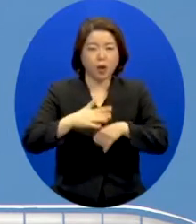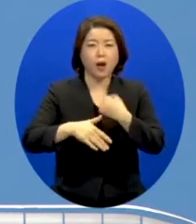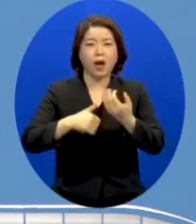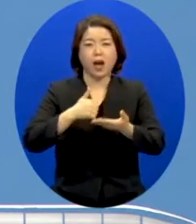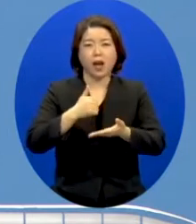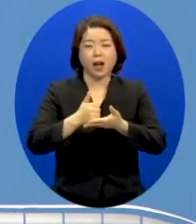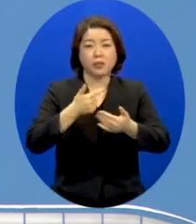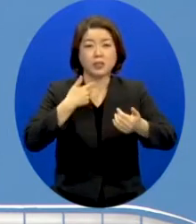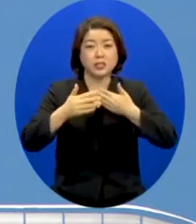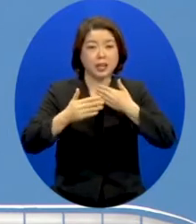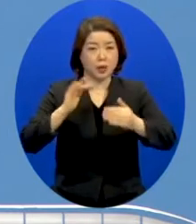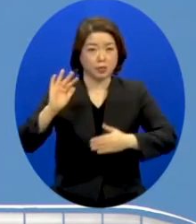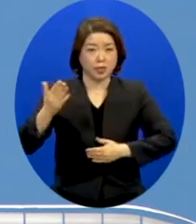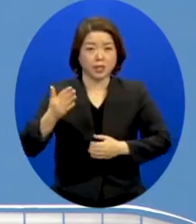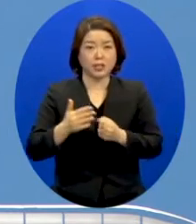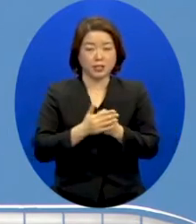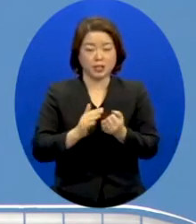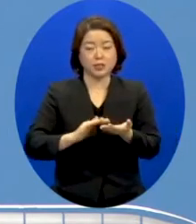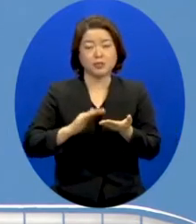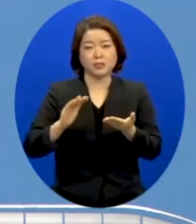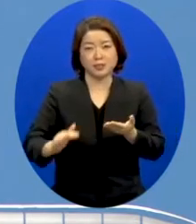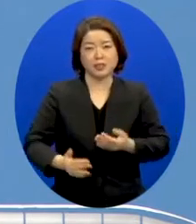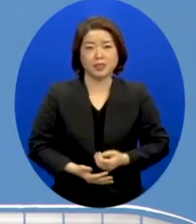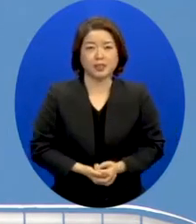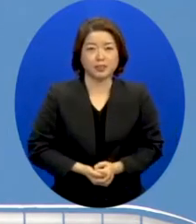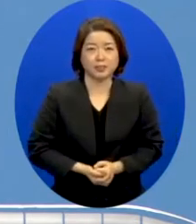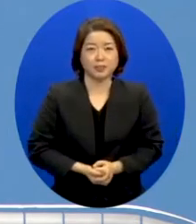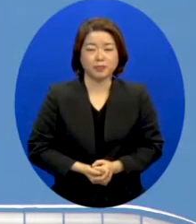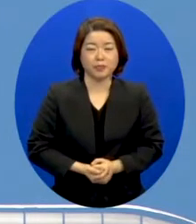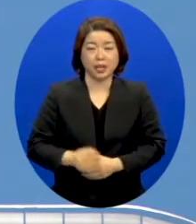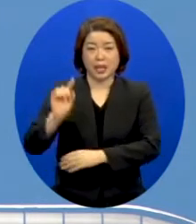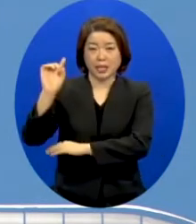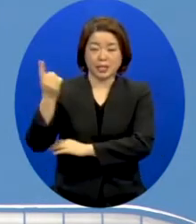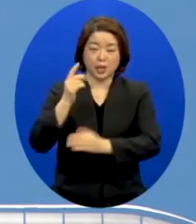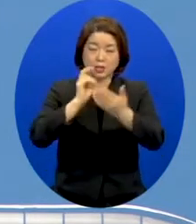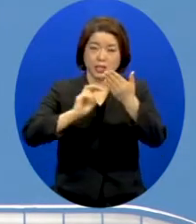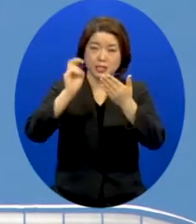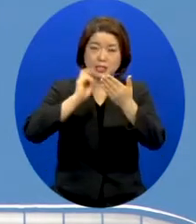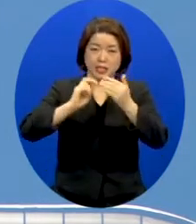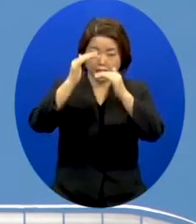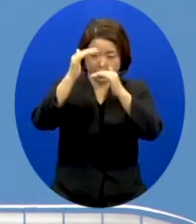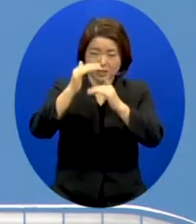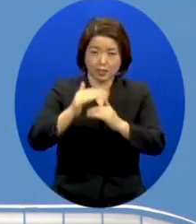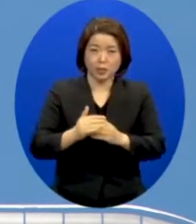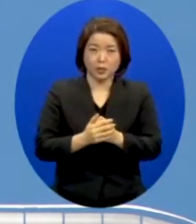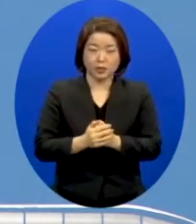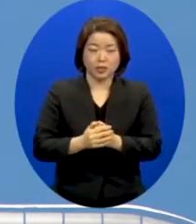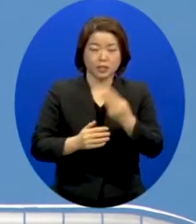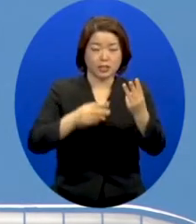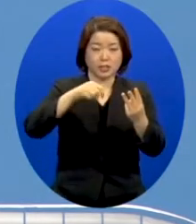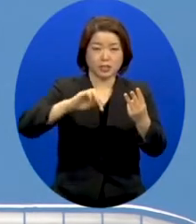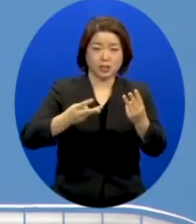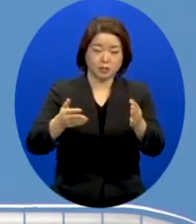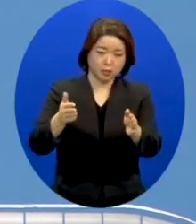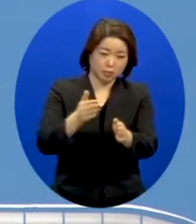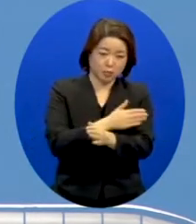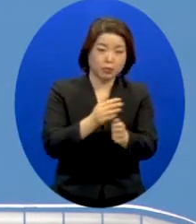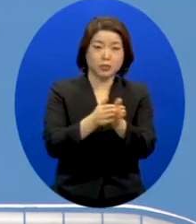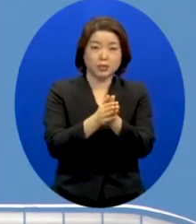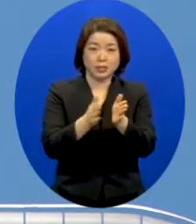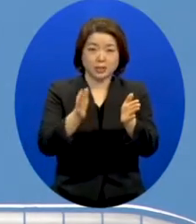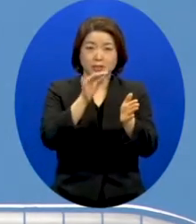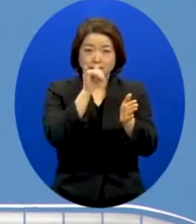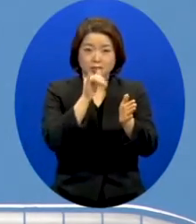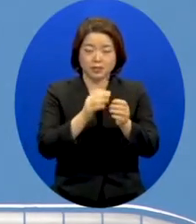때문에 그렇습니다 아 이 다윗의 찬양의 내용이 3절에 부터 시작이 되는데